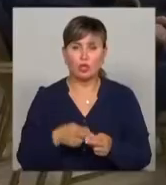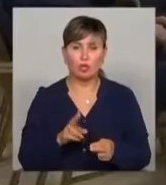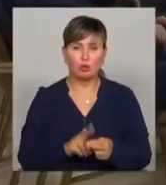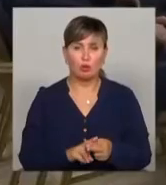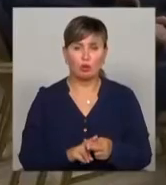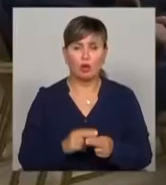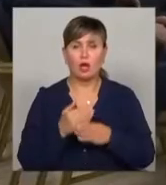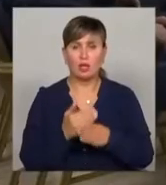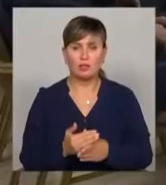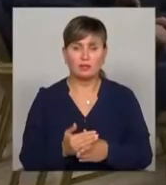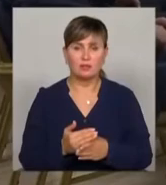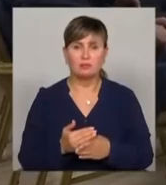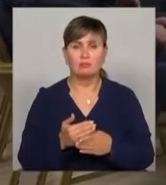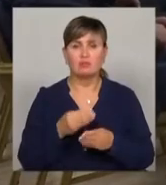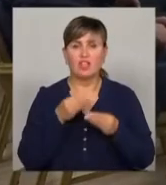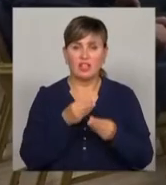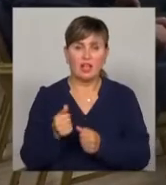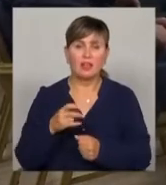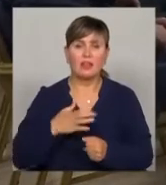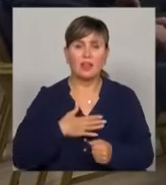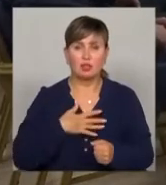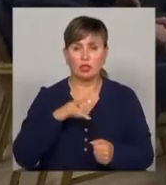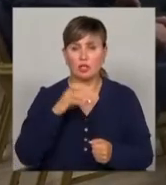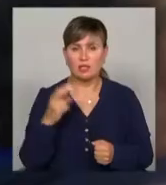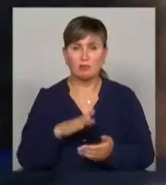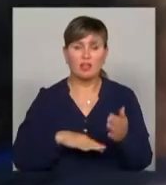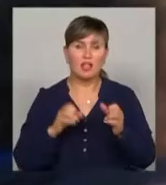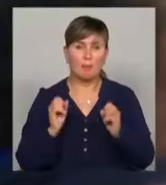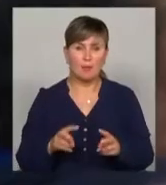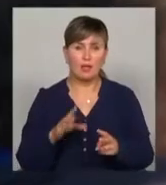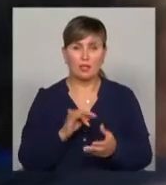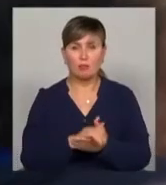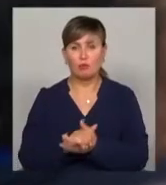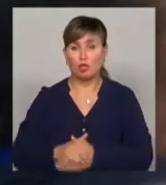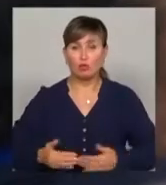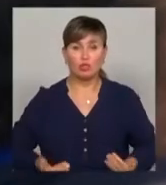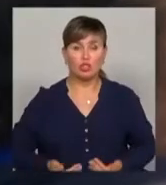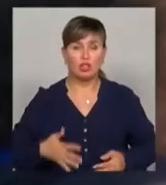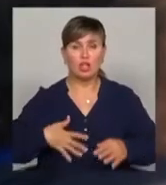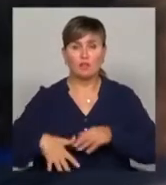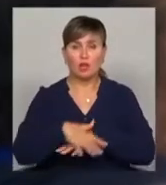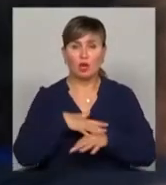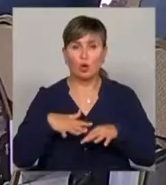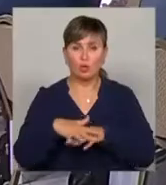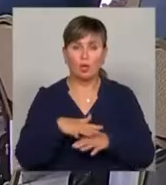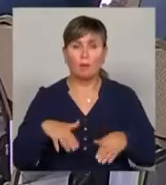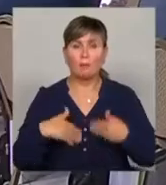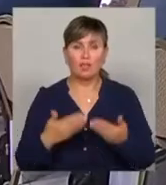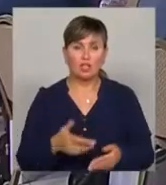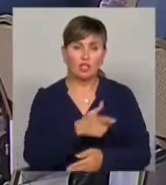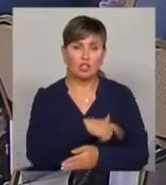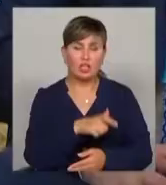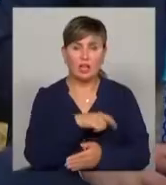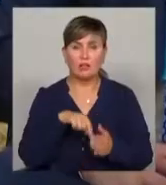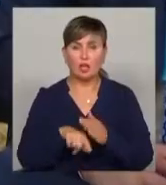всего оказывает непосредственное влияние на нашу национальную безопасность и мирную жизнь нашего народа. Предложения от членов